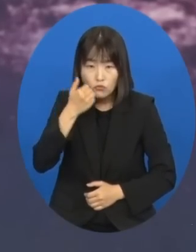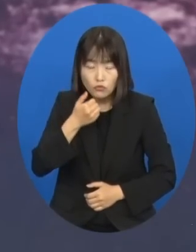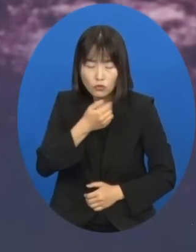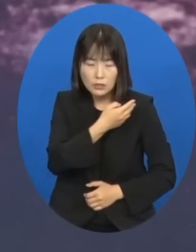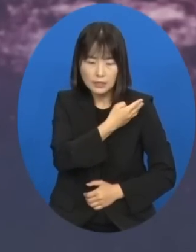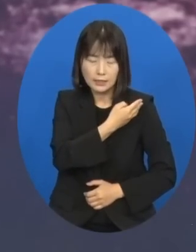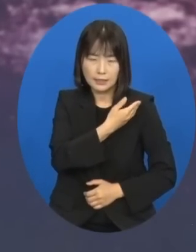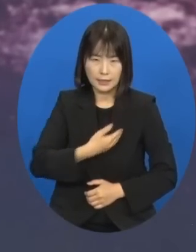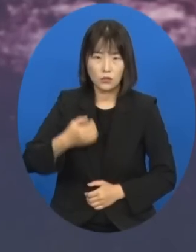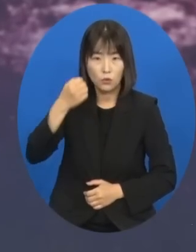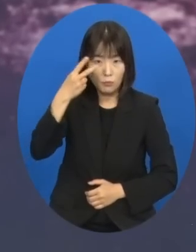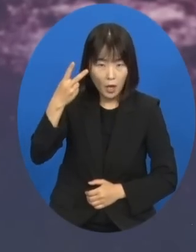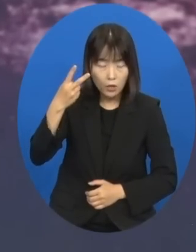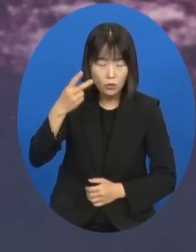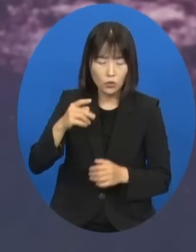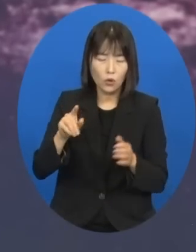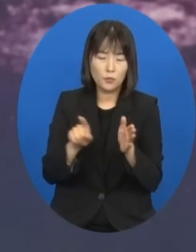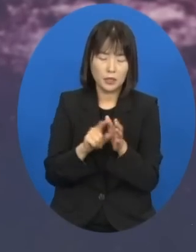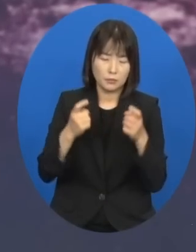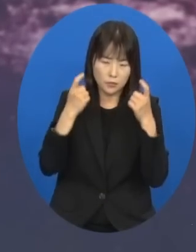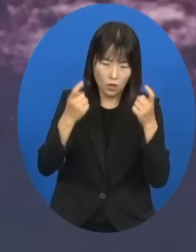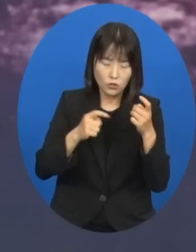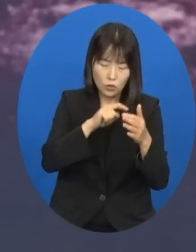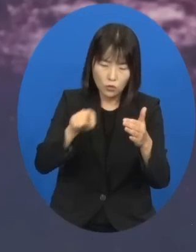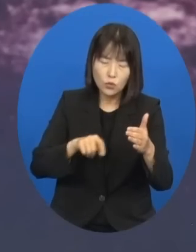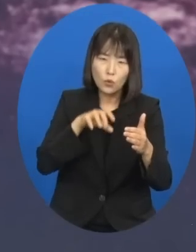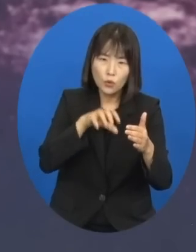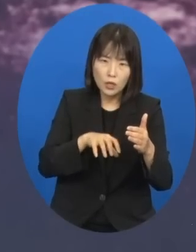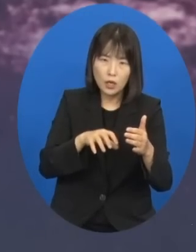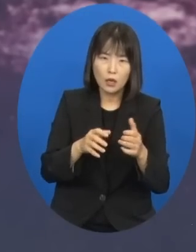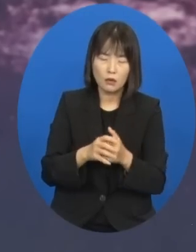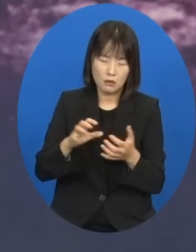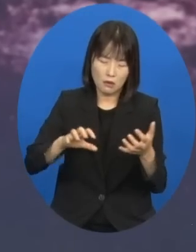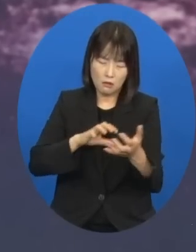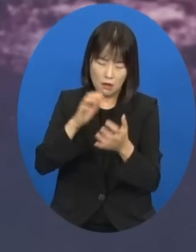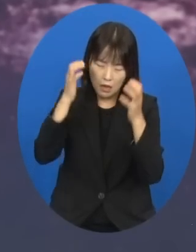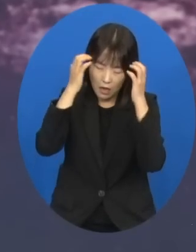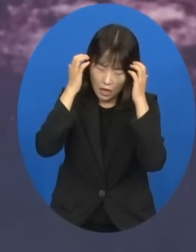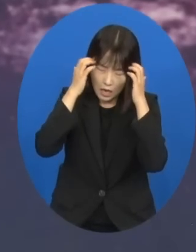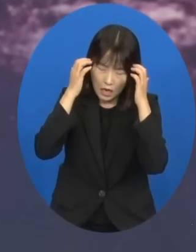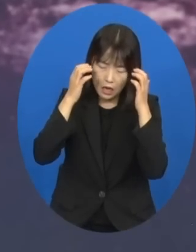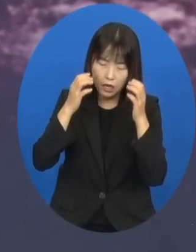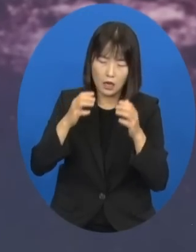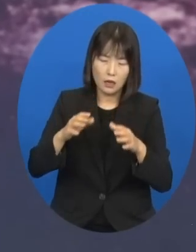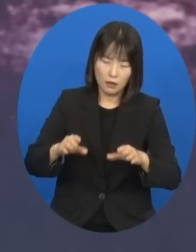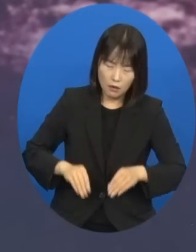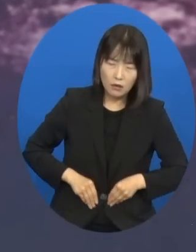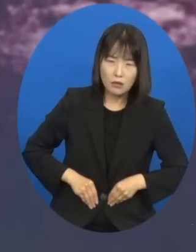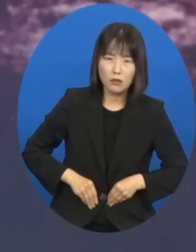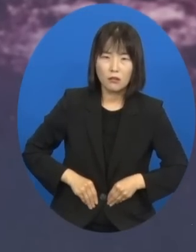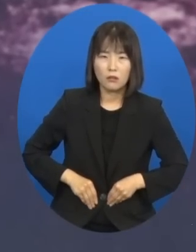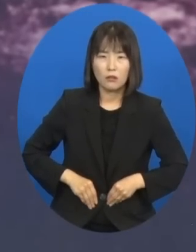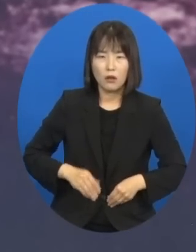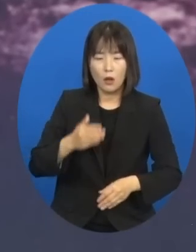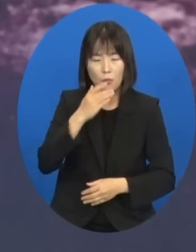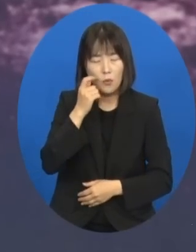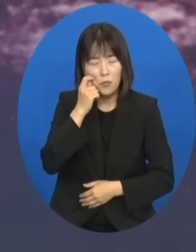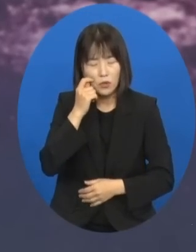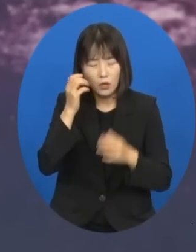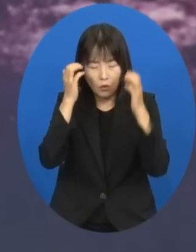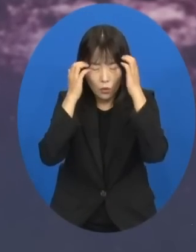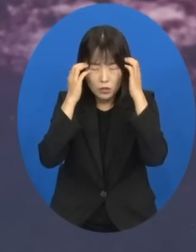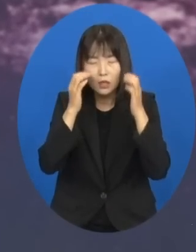그의 믿음의 여정 가운데 환난과 기근과 먹지 못함 그 고난이 있었다는 것입니다. 그런데